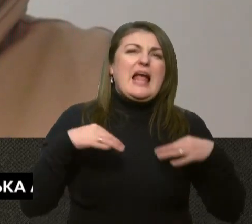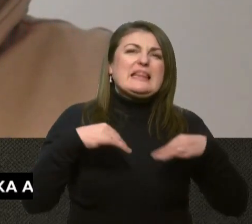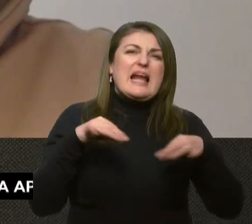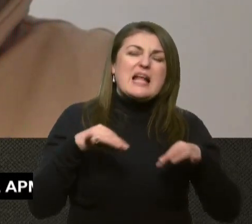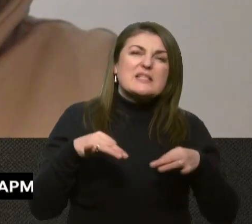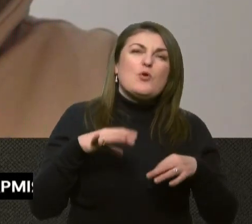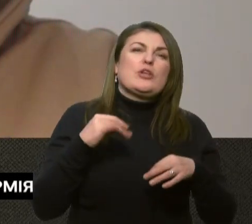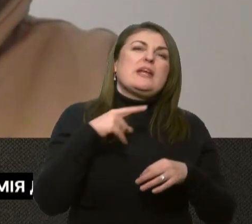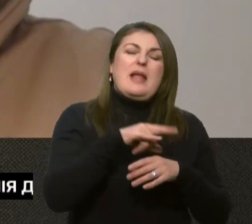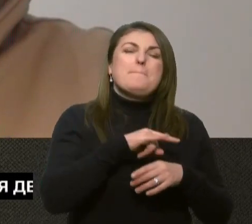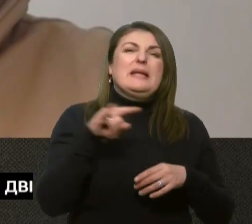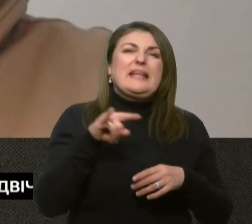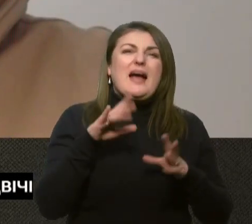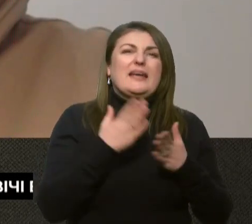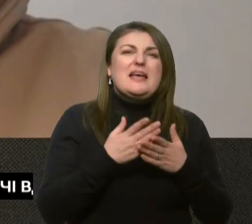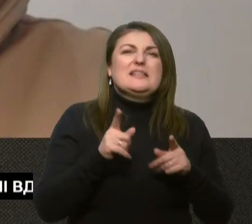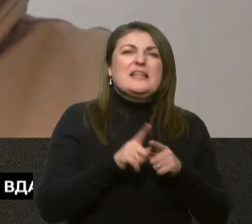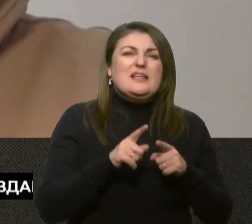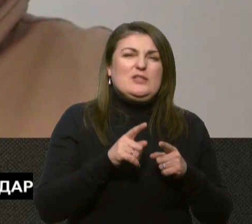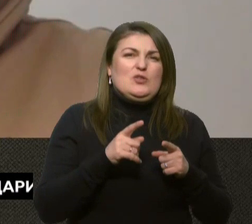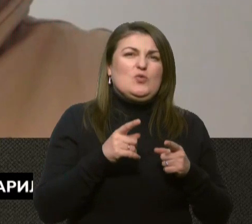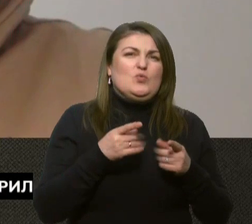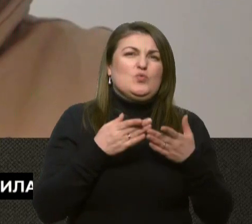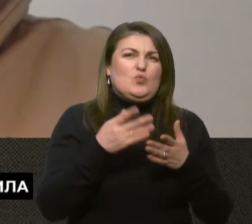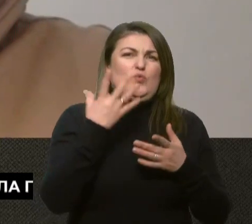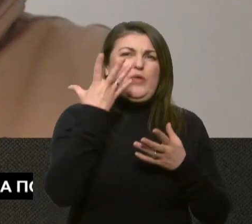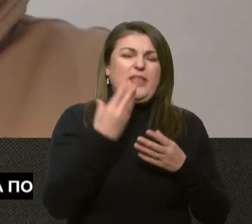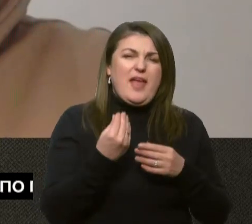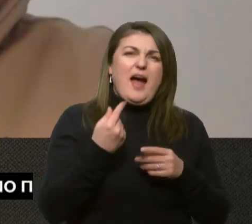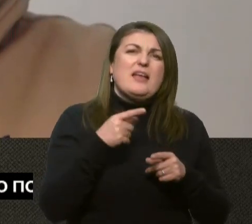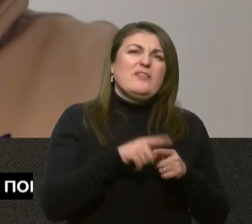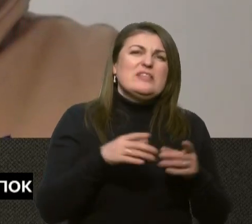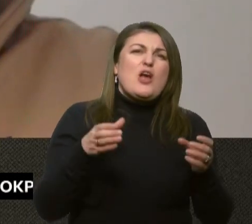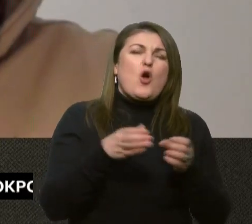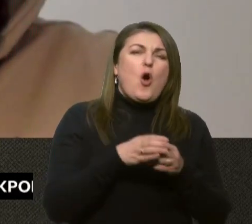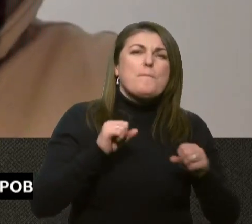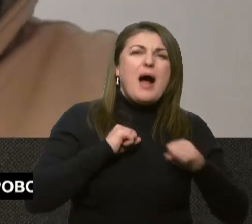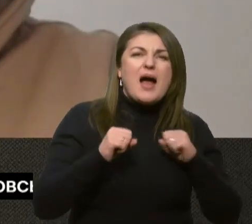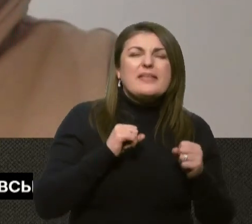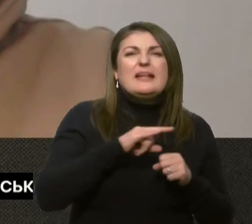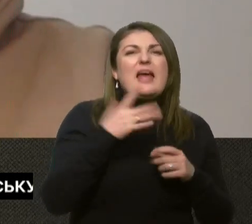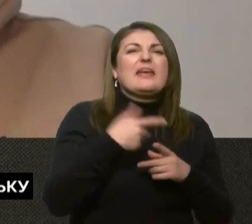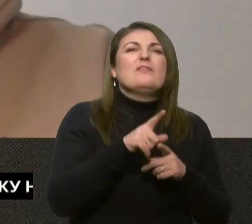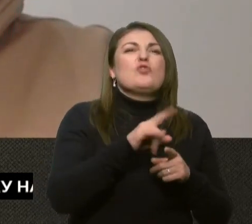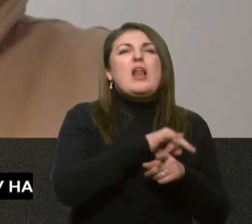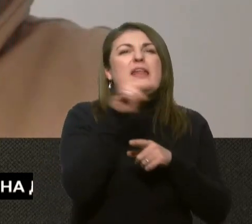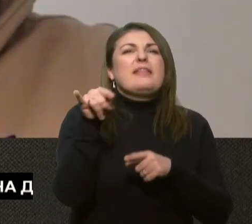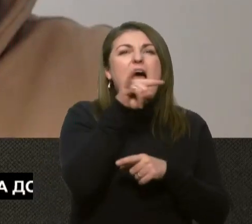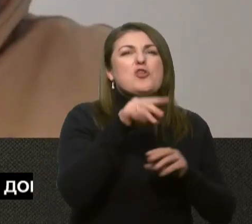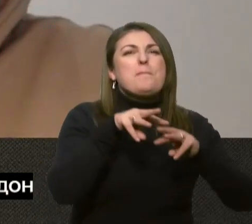транспортні, і там літаки судного дня зберігаються у них, і всі командні літаки, на якому літають Міністерство оборони